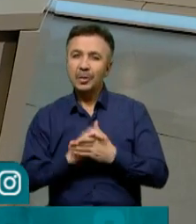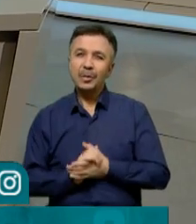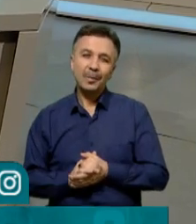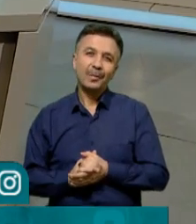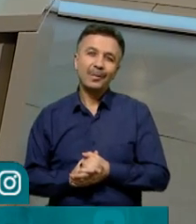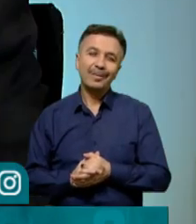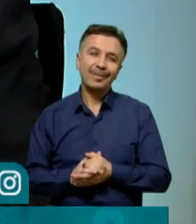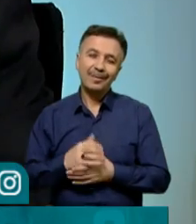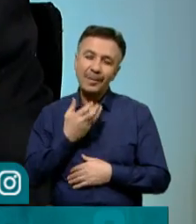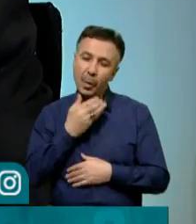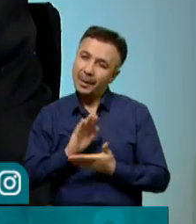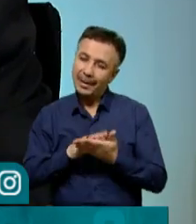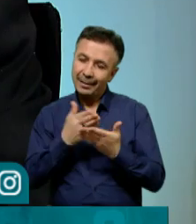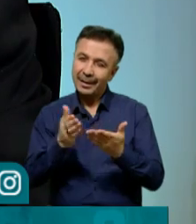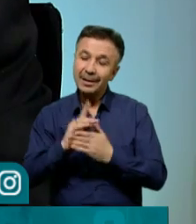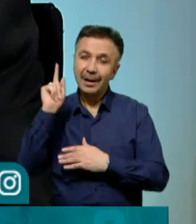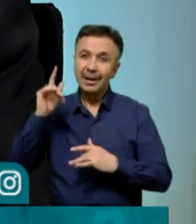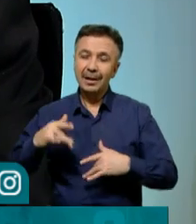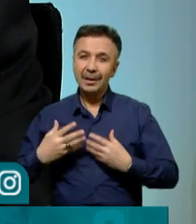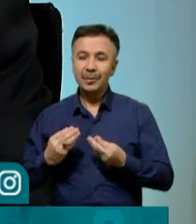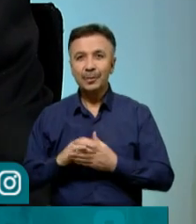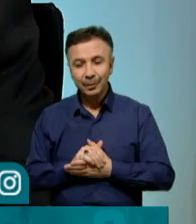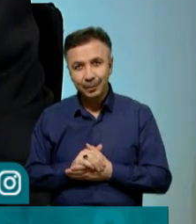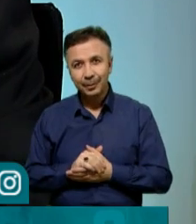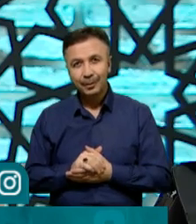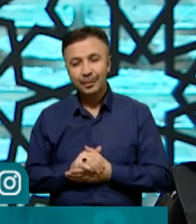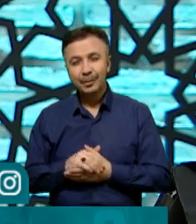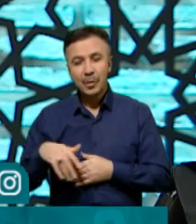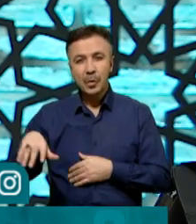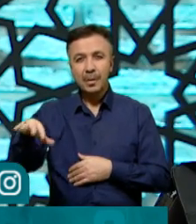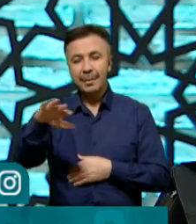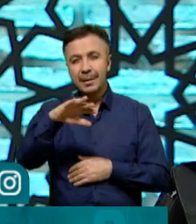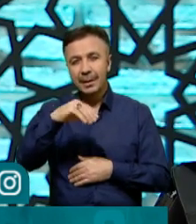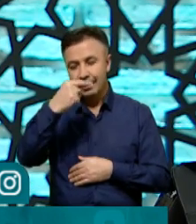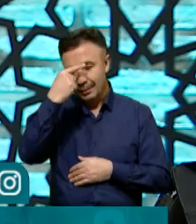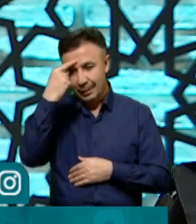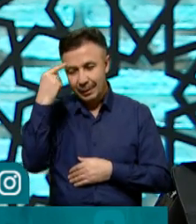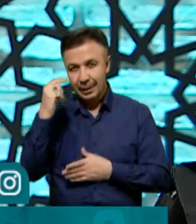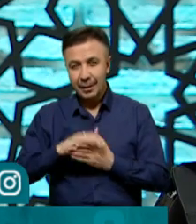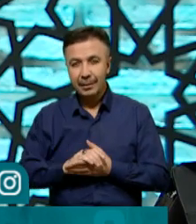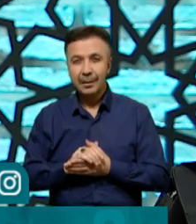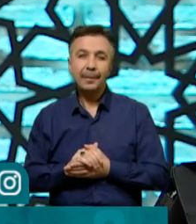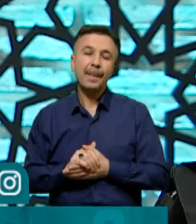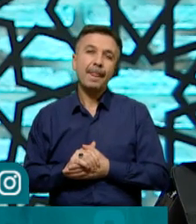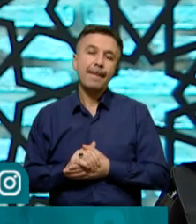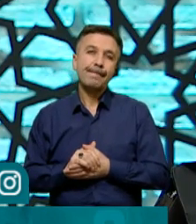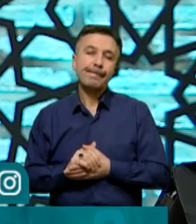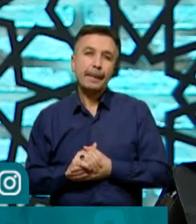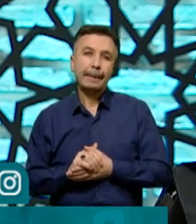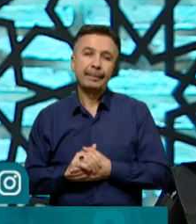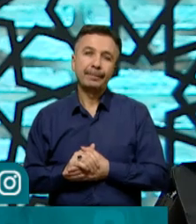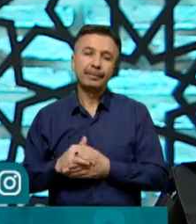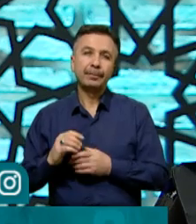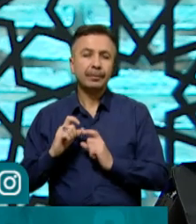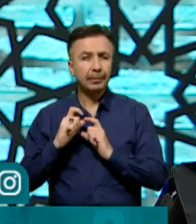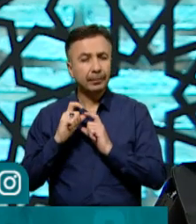Ömrüne bereket kardeşim. Allah razı olsun hocam. Amin. İyi ki varsınız. İyi ki hocamsınız. Rabbimiz eksikliğinizi göstermesin. Amin. Müsaadenizle